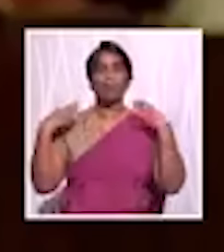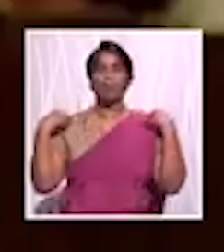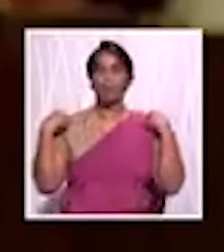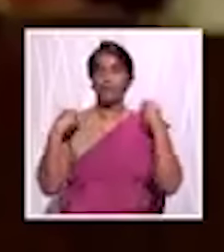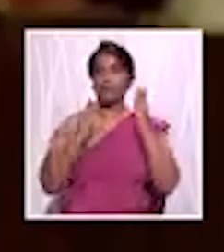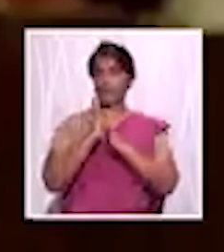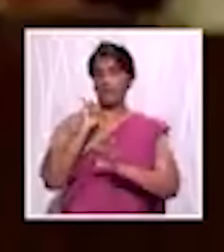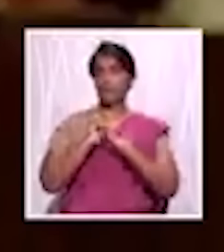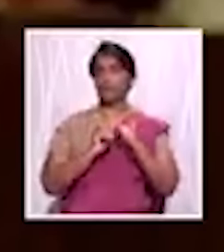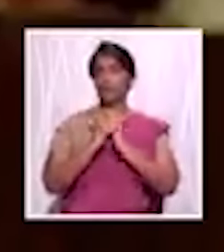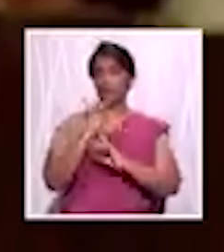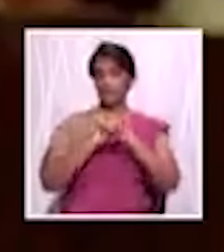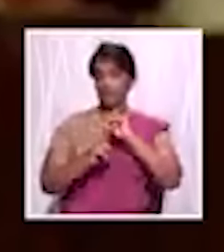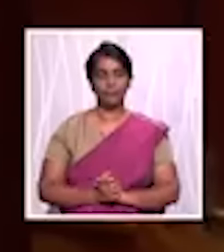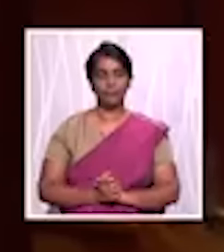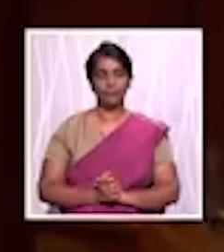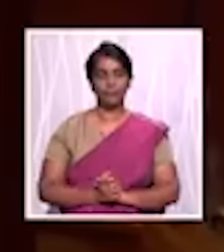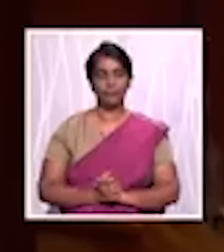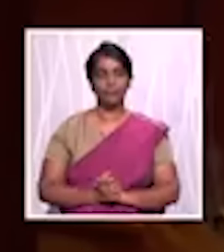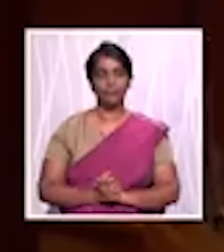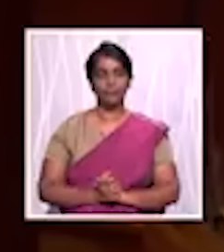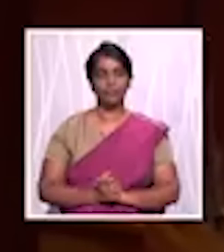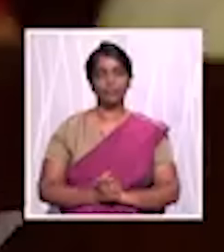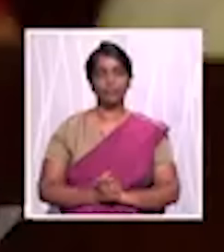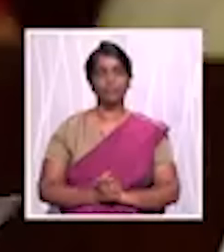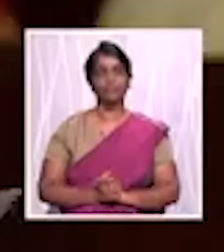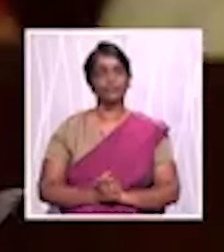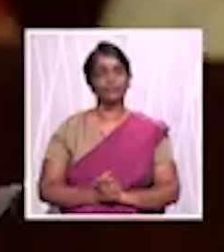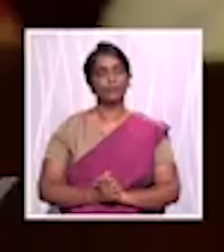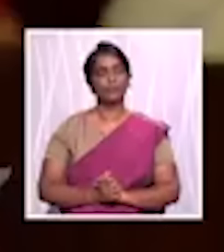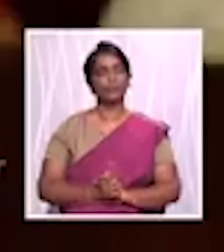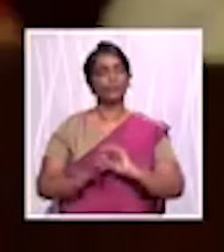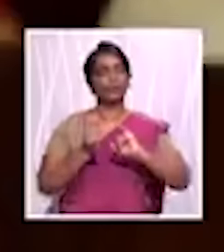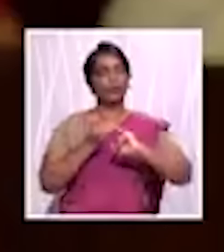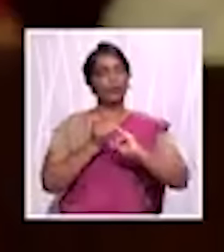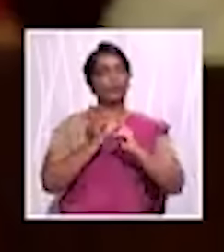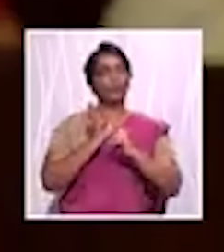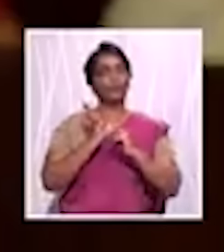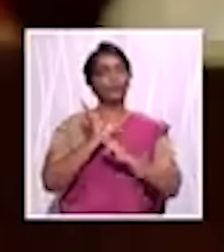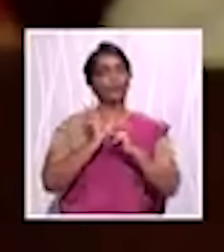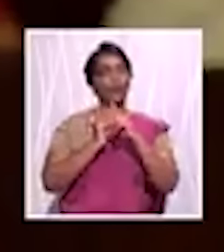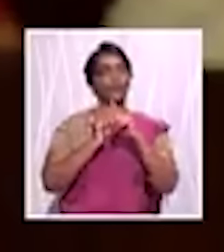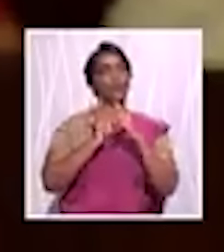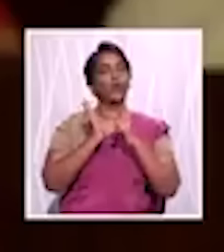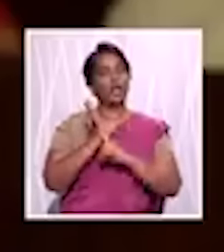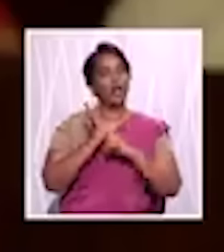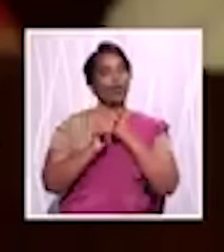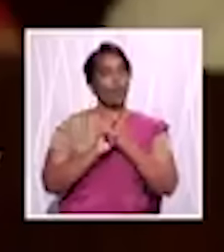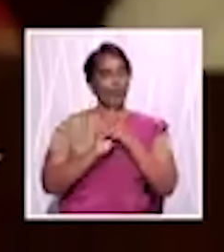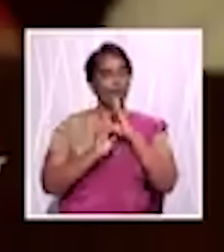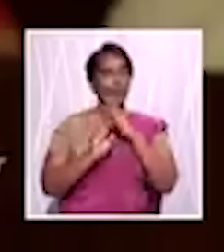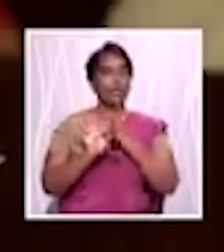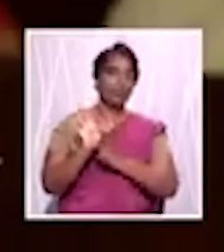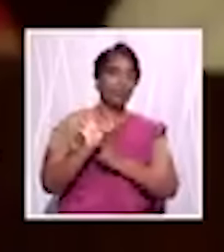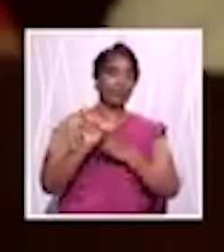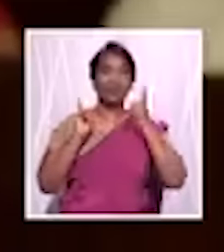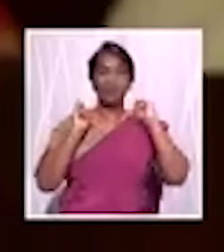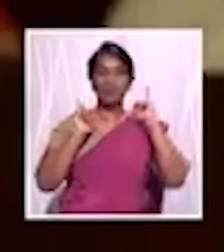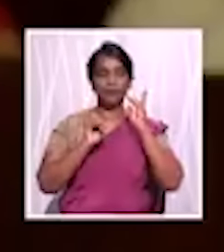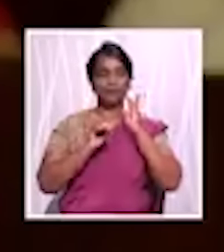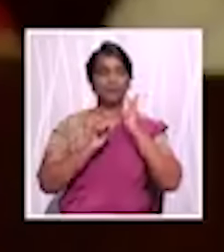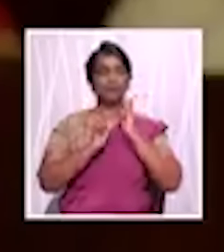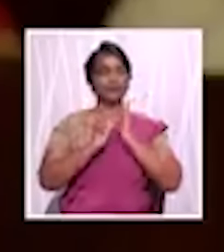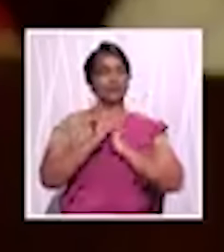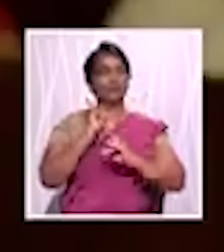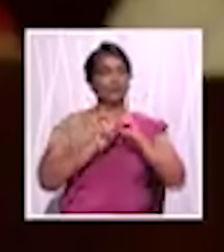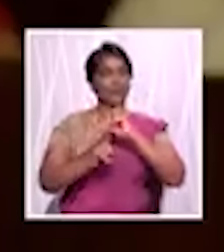நாயக முன்னிலையில் பதவி பிரமாணம் செய்து கொண்டார் தொடர்ச்சியாக இளைஞர் விவகாரம் மற்றும் விளையாட்டுத் துறை அமைச்சராக சுனில் குமார ஹமேகே ஜனாதிபதி